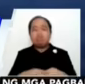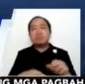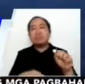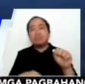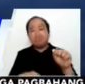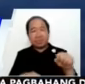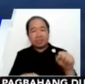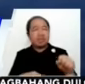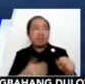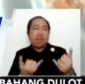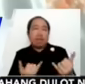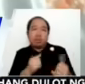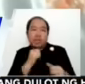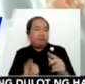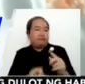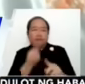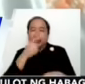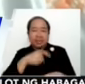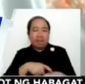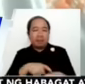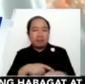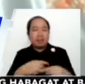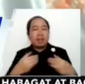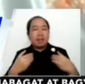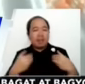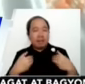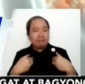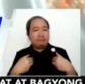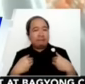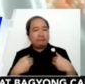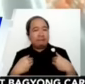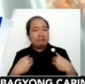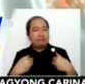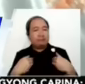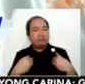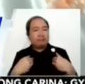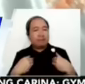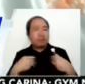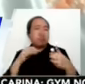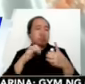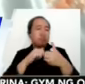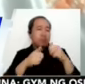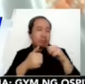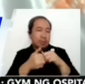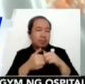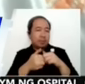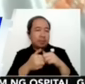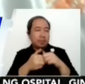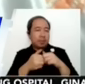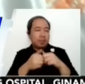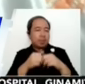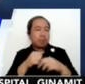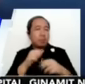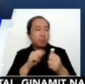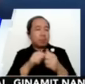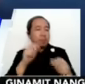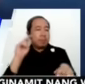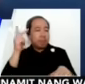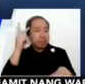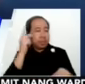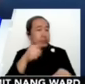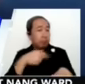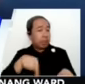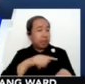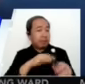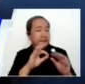first time na nagkaroon kami ng problema sa politika as a family. Para sa